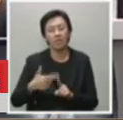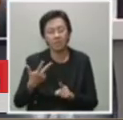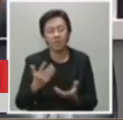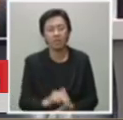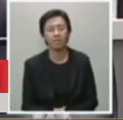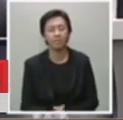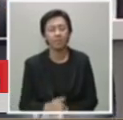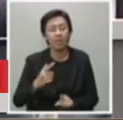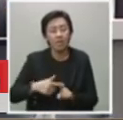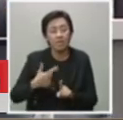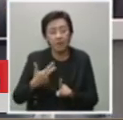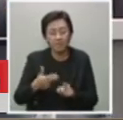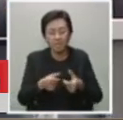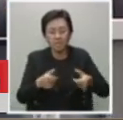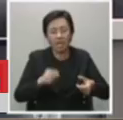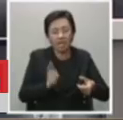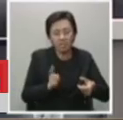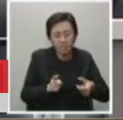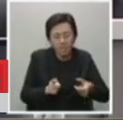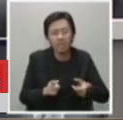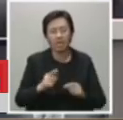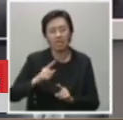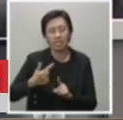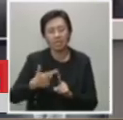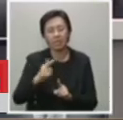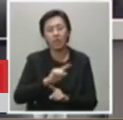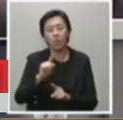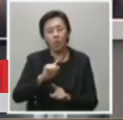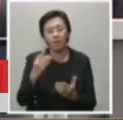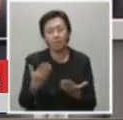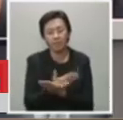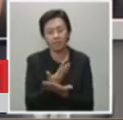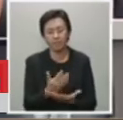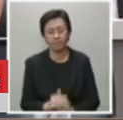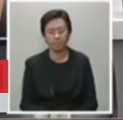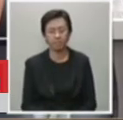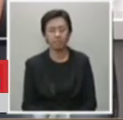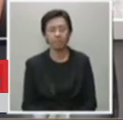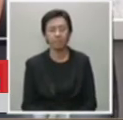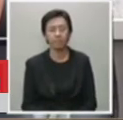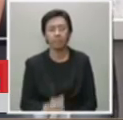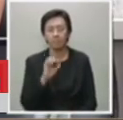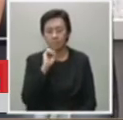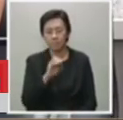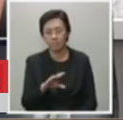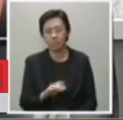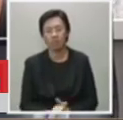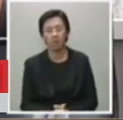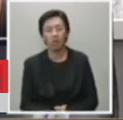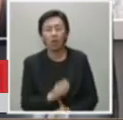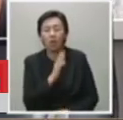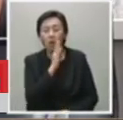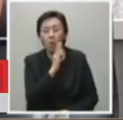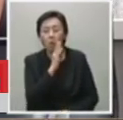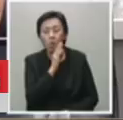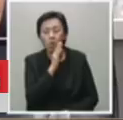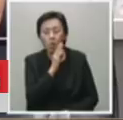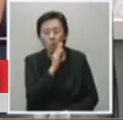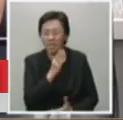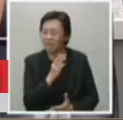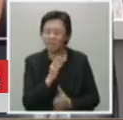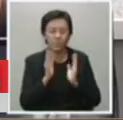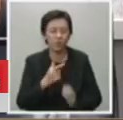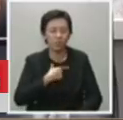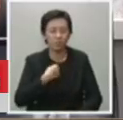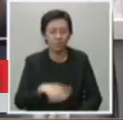ที่คืบหน้าเพราะฉะนั้นผมจะบอกท่านประธานที่เคารพครับอย่างนี้ครับว่าการโกหกเนี่ยท่านประธานที่เคารพครับไม่มีใครช